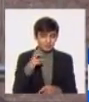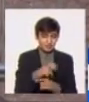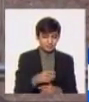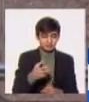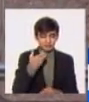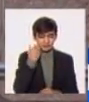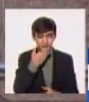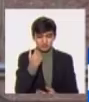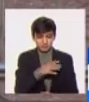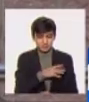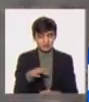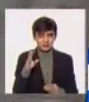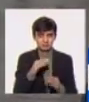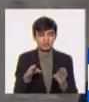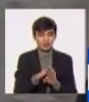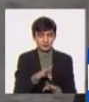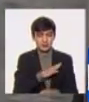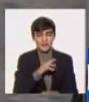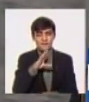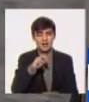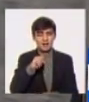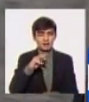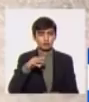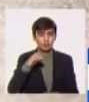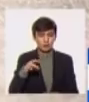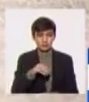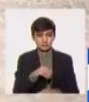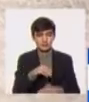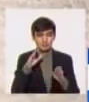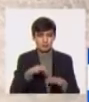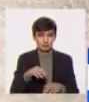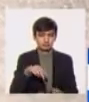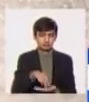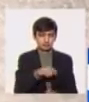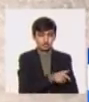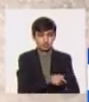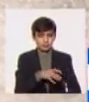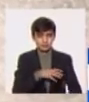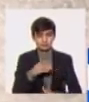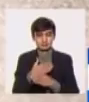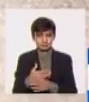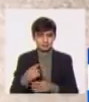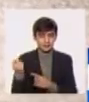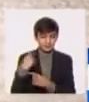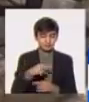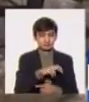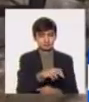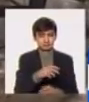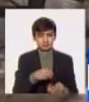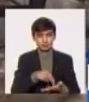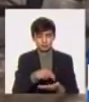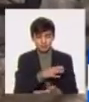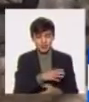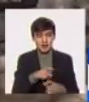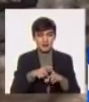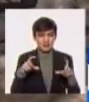предоставлялось возможным. Эти заботы брали на себя волонтеры, которые дежурили у подъездов. Детская площадка и сейчас закрыта. Снимать ленту никто не